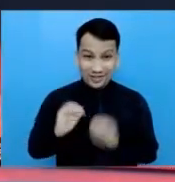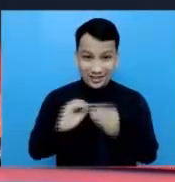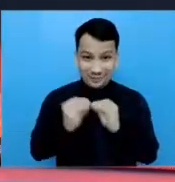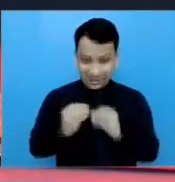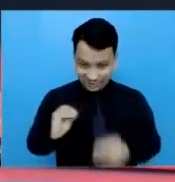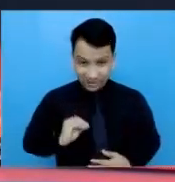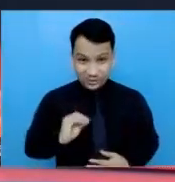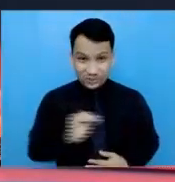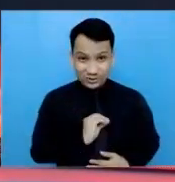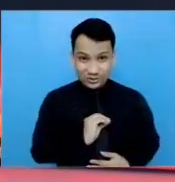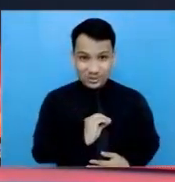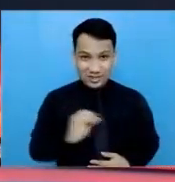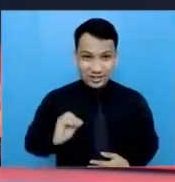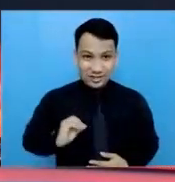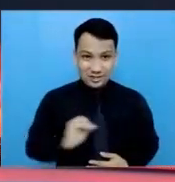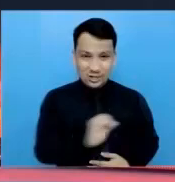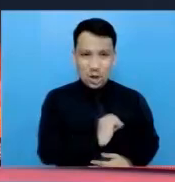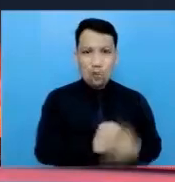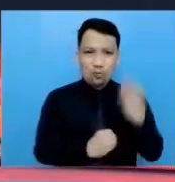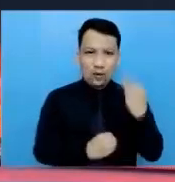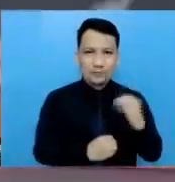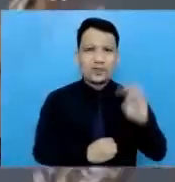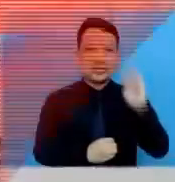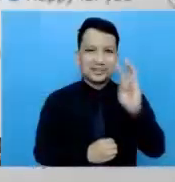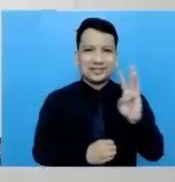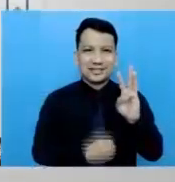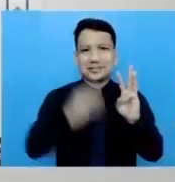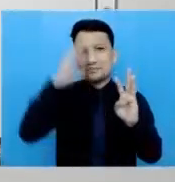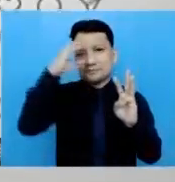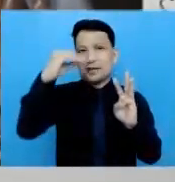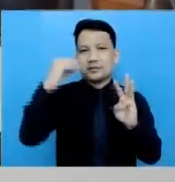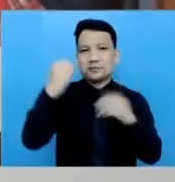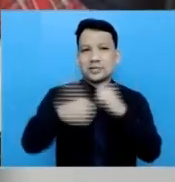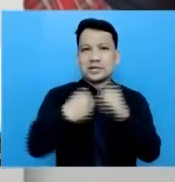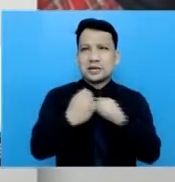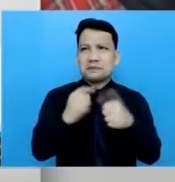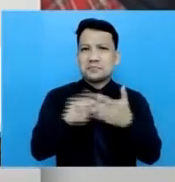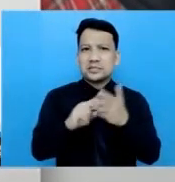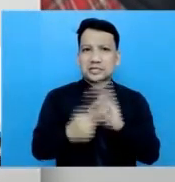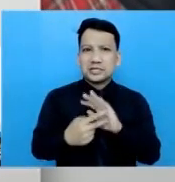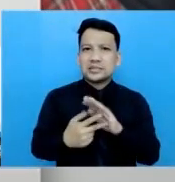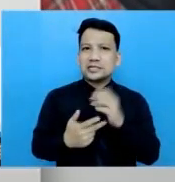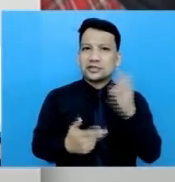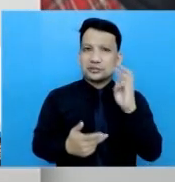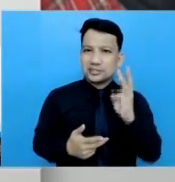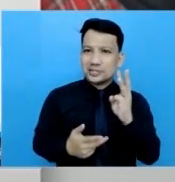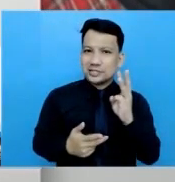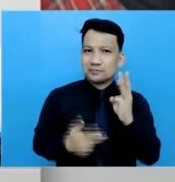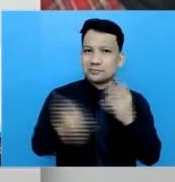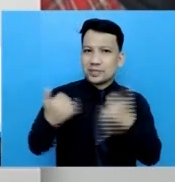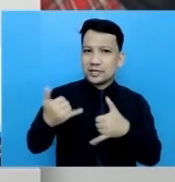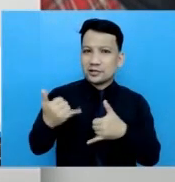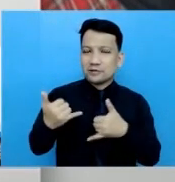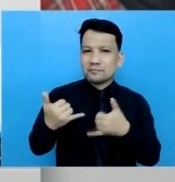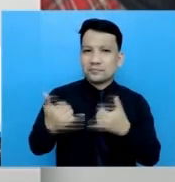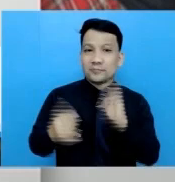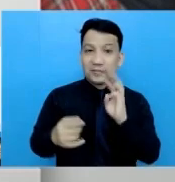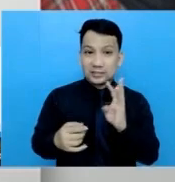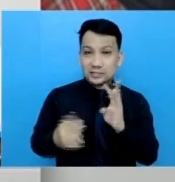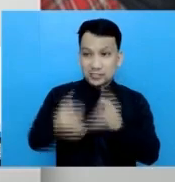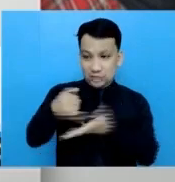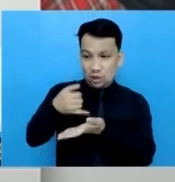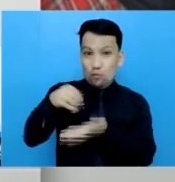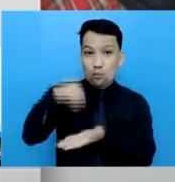NBA Sixth Man of the Year. Si Clarkson ang pinakaunang Utah Jazz player na nakakuha ng award